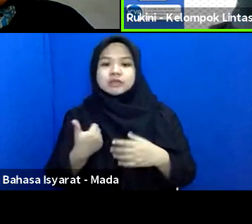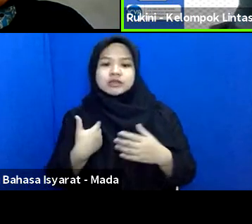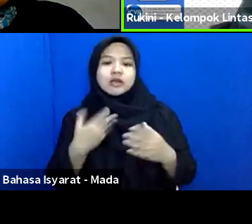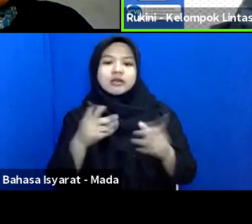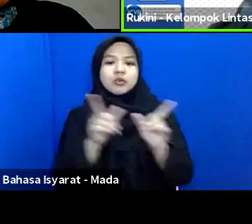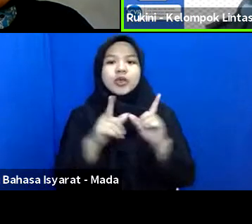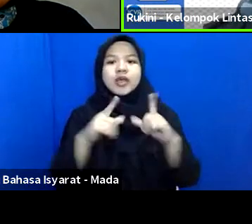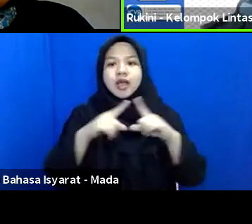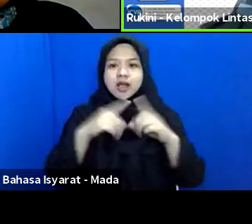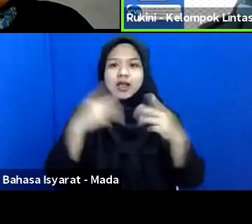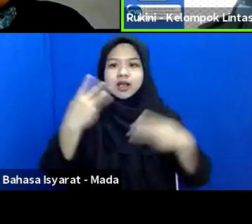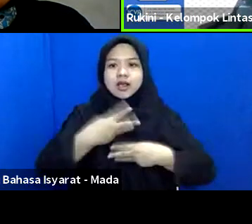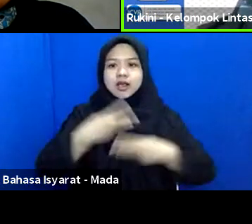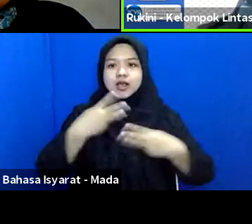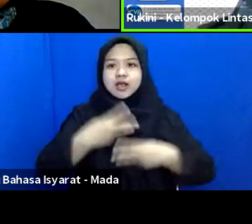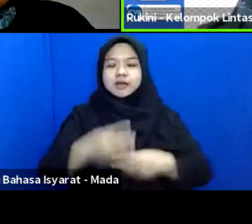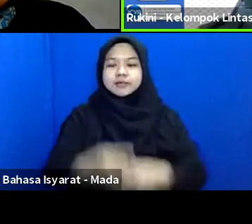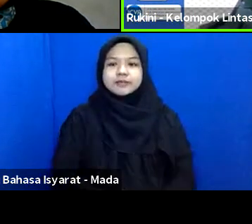WA